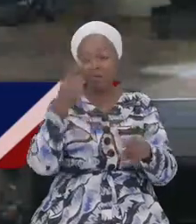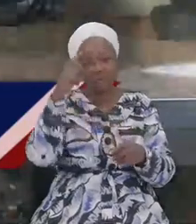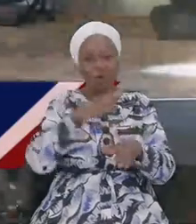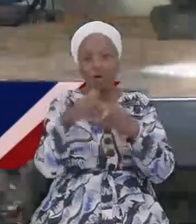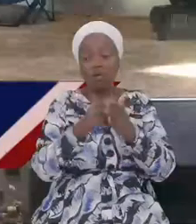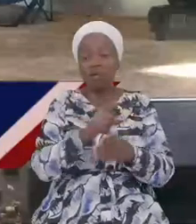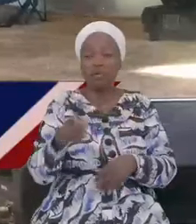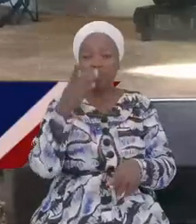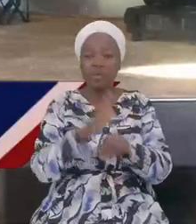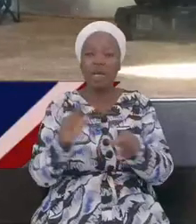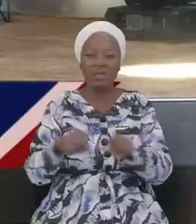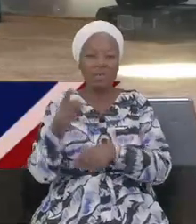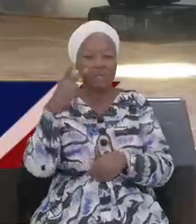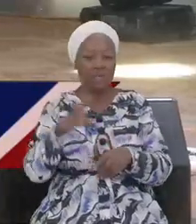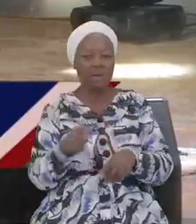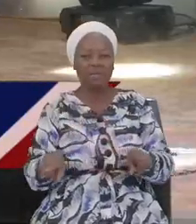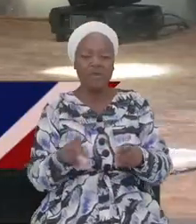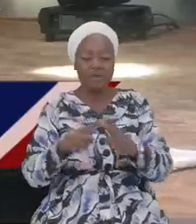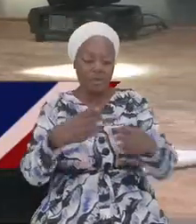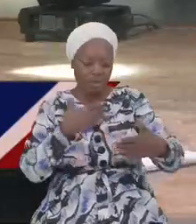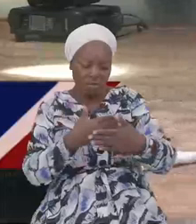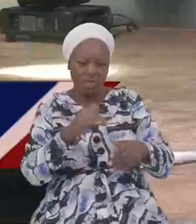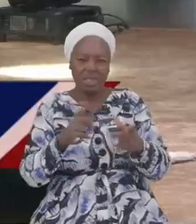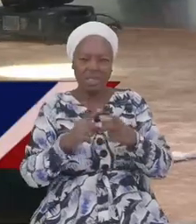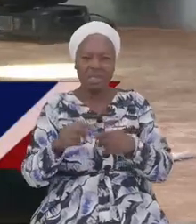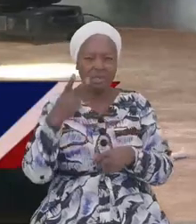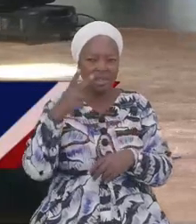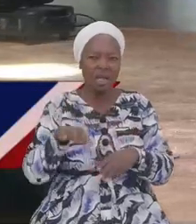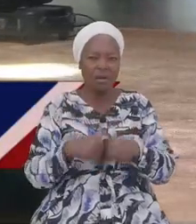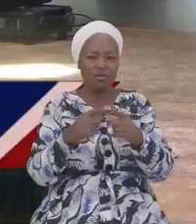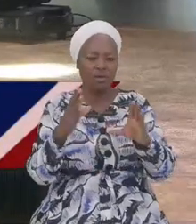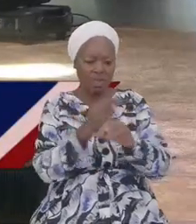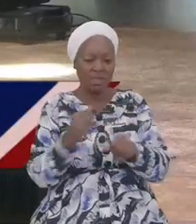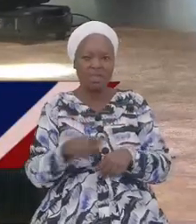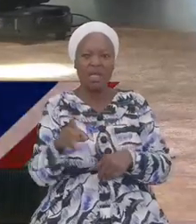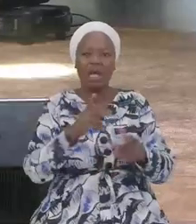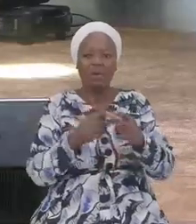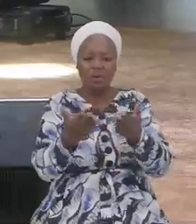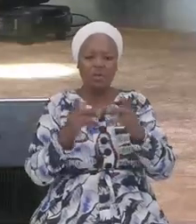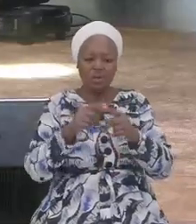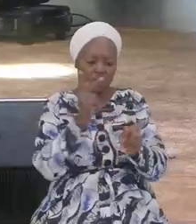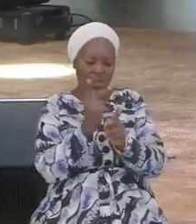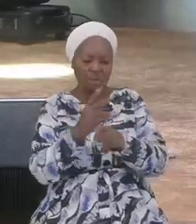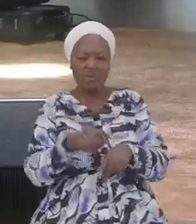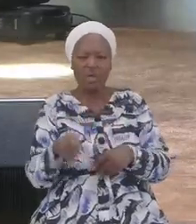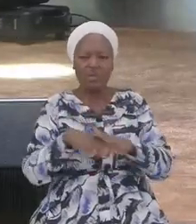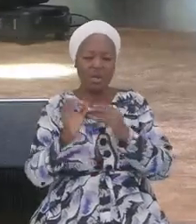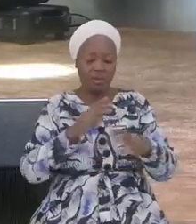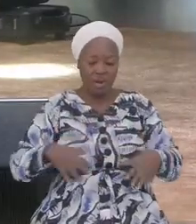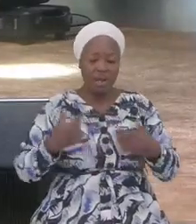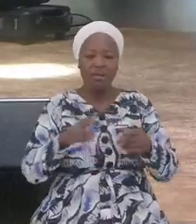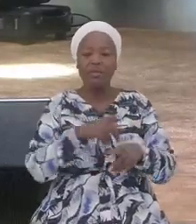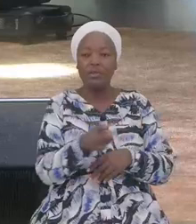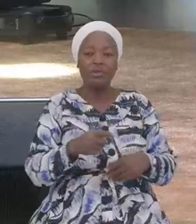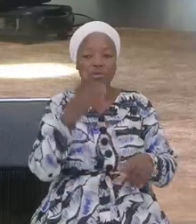les considérez de plus près, ces promesses, voulant les posséder, voulant les préserver dans votre vie, alors ces promesses